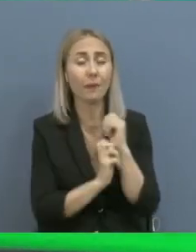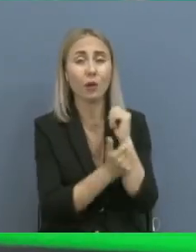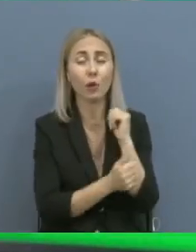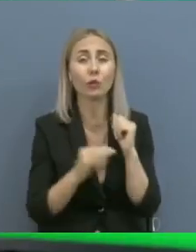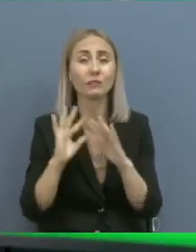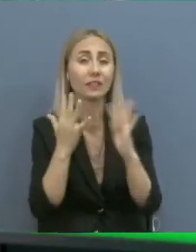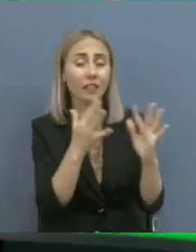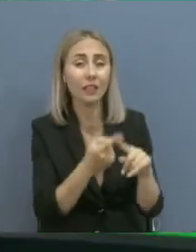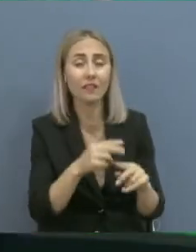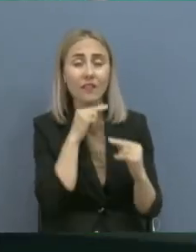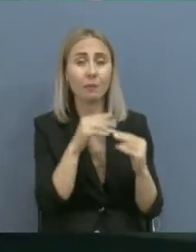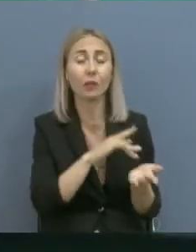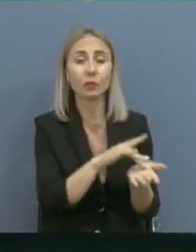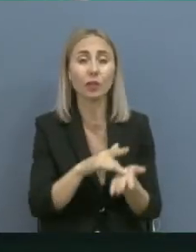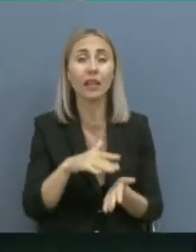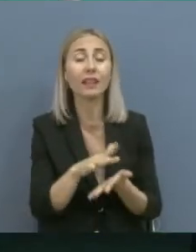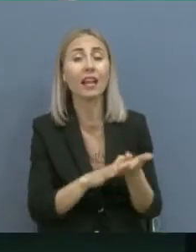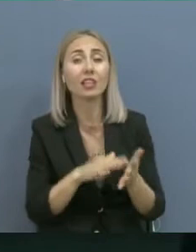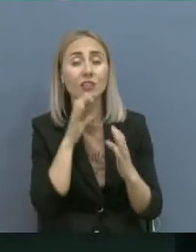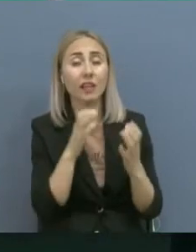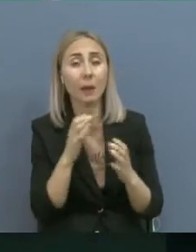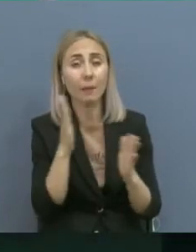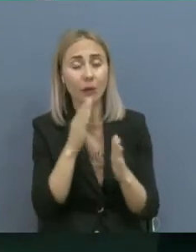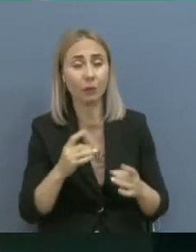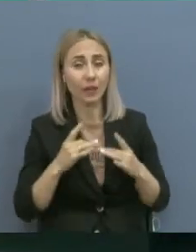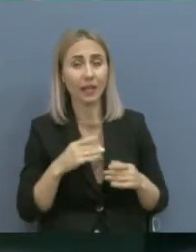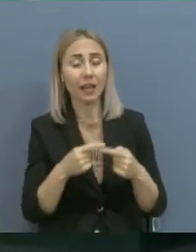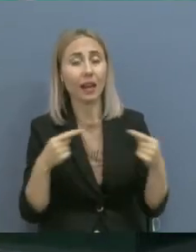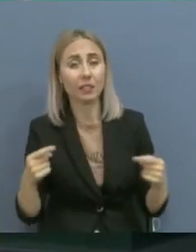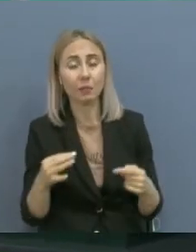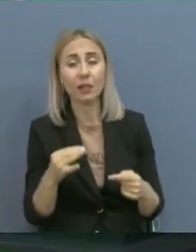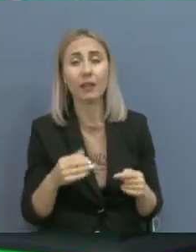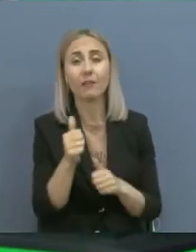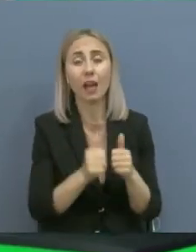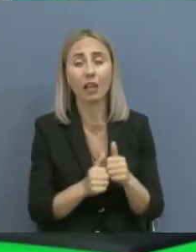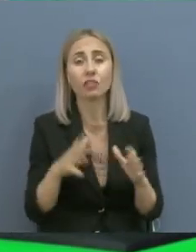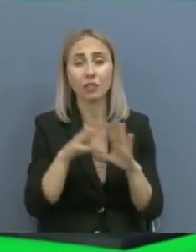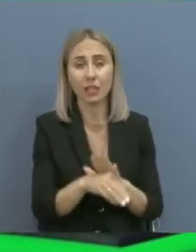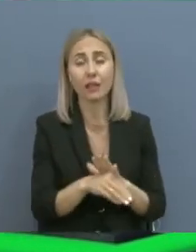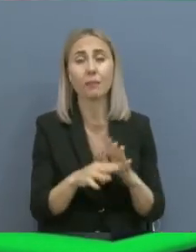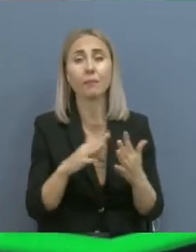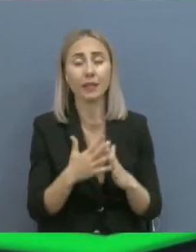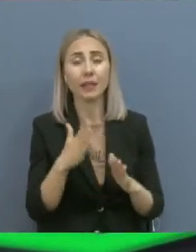байлықты одан әрі баянды ету мақсатында ауданның әрбір елді мекенінде көгалдандыру жұмыстары жүргізілуде.